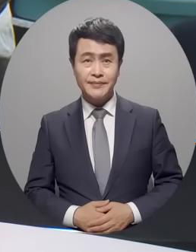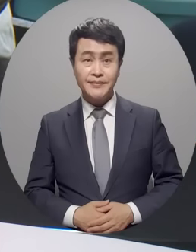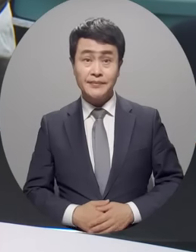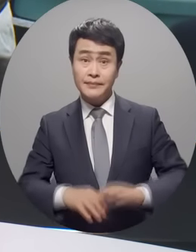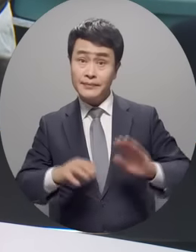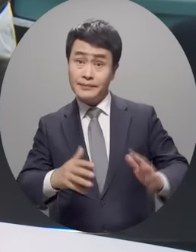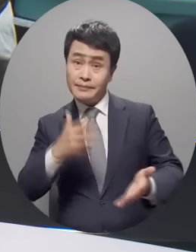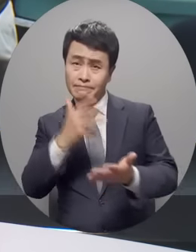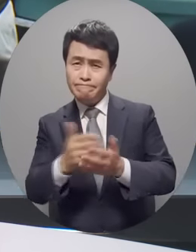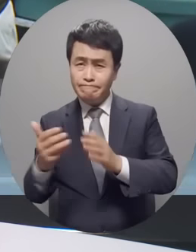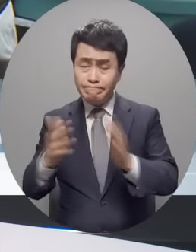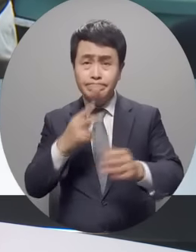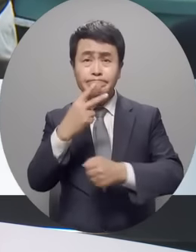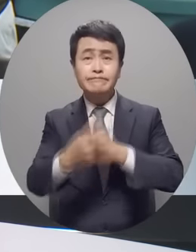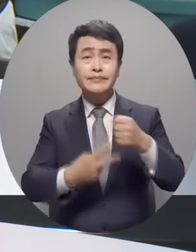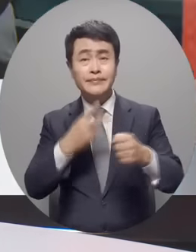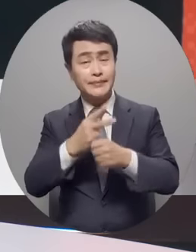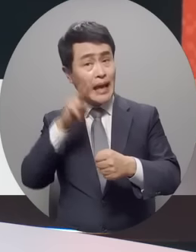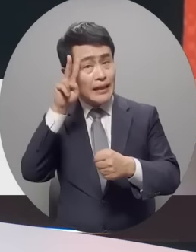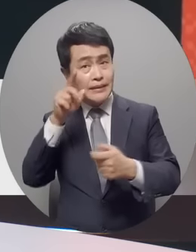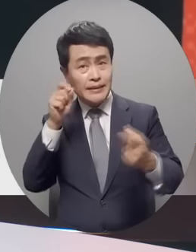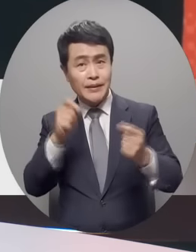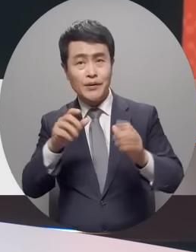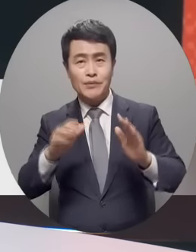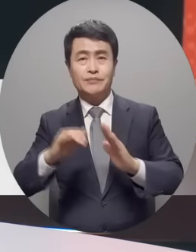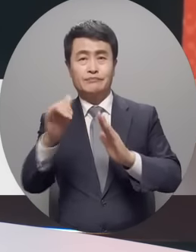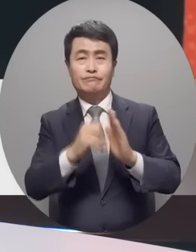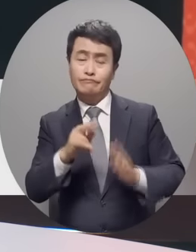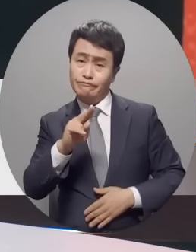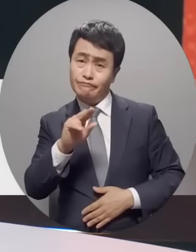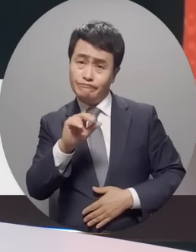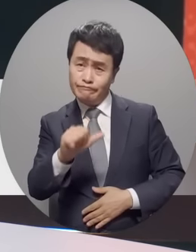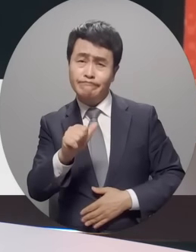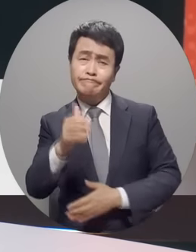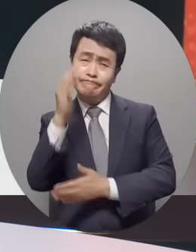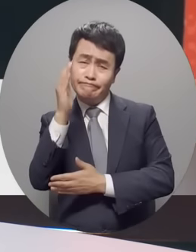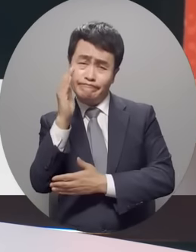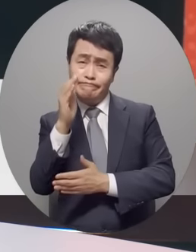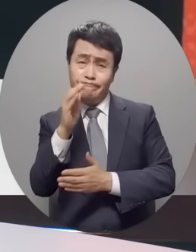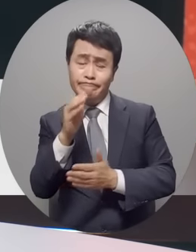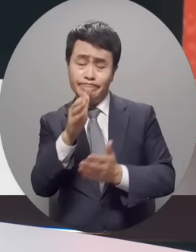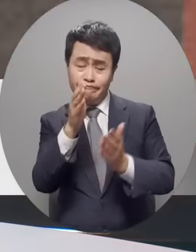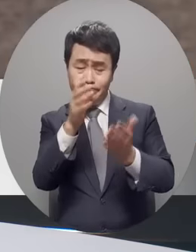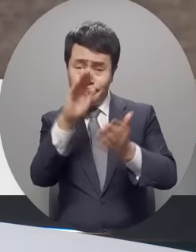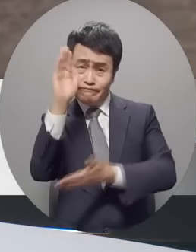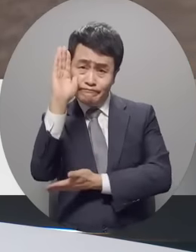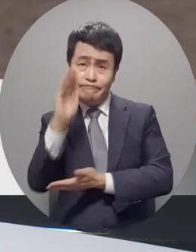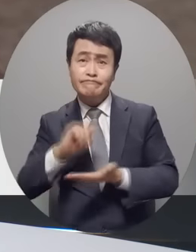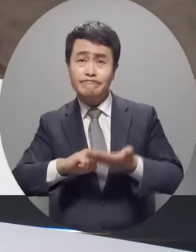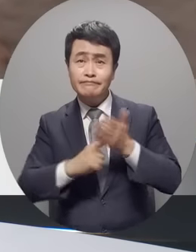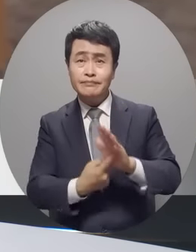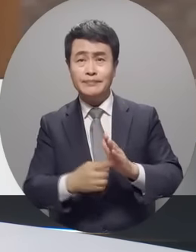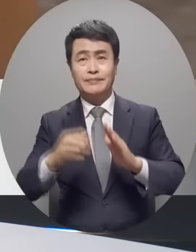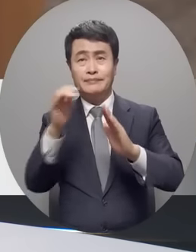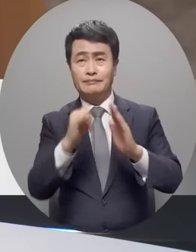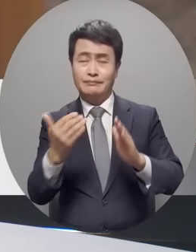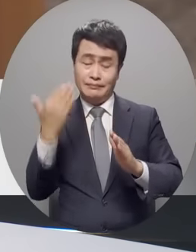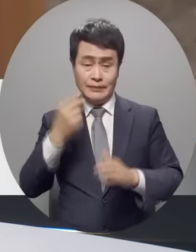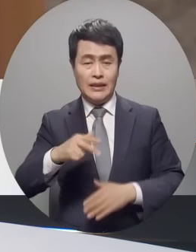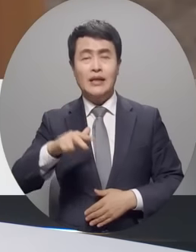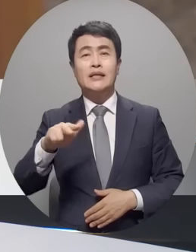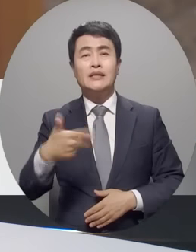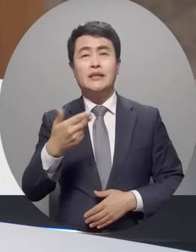이태원 참사 2주기를 이틀 앞둔 오늘 유가족 25명의 이야기가 공개됐습니다. 유가족들의 지난